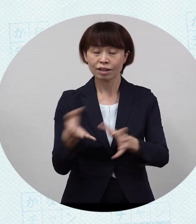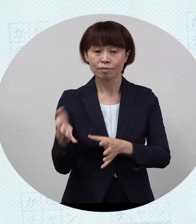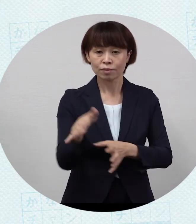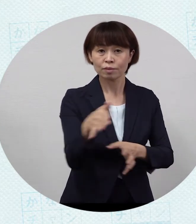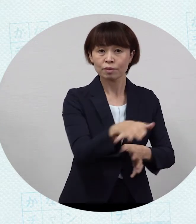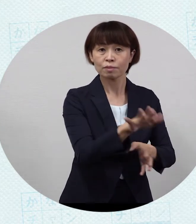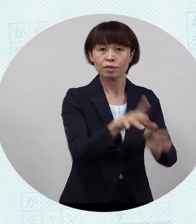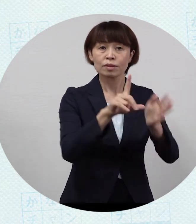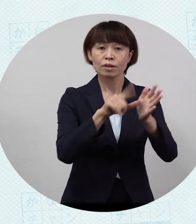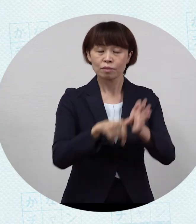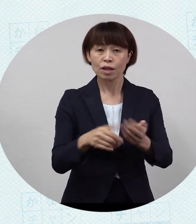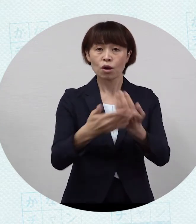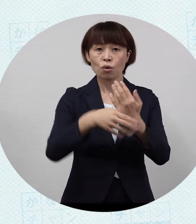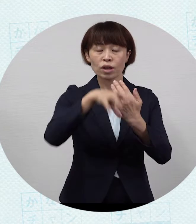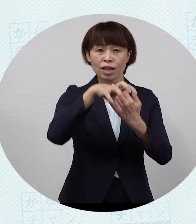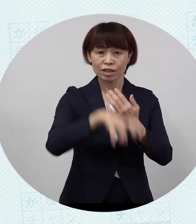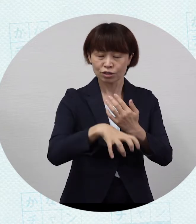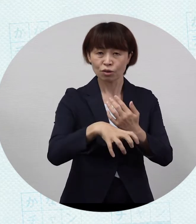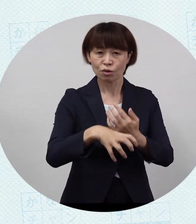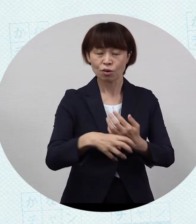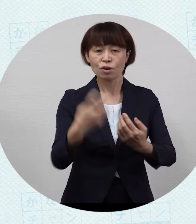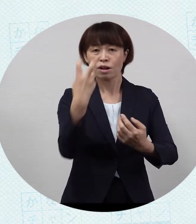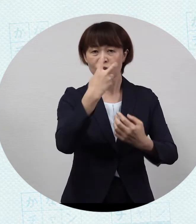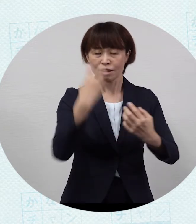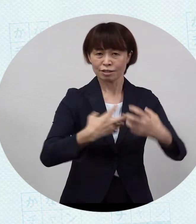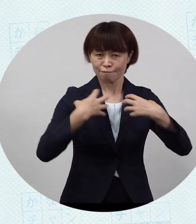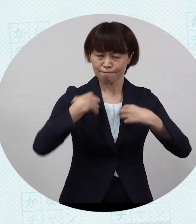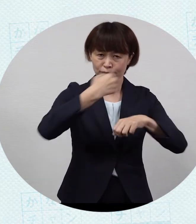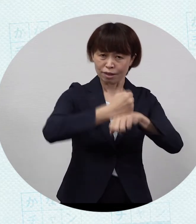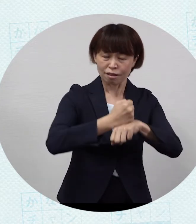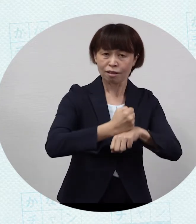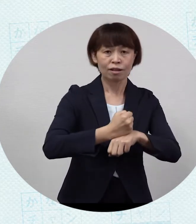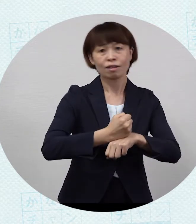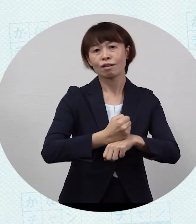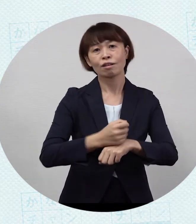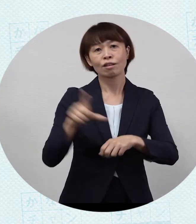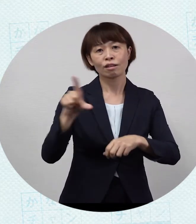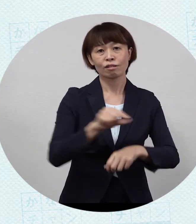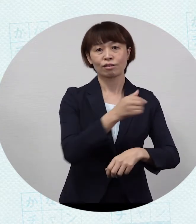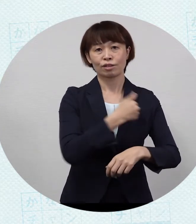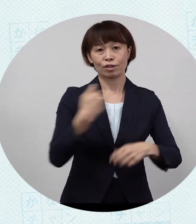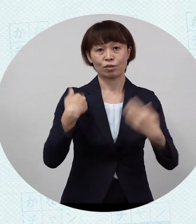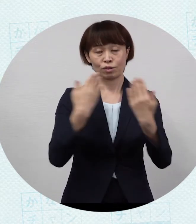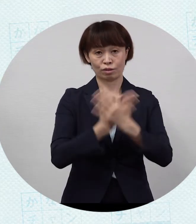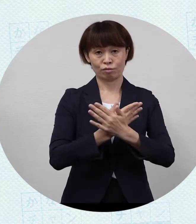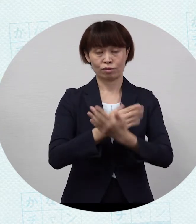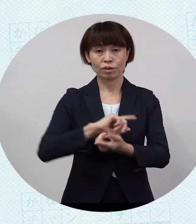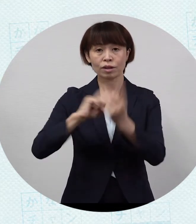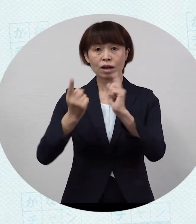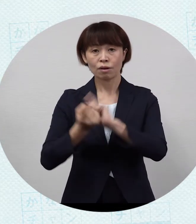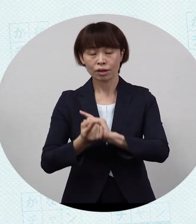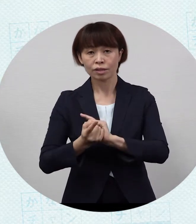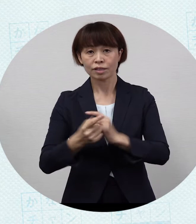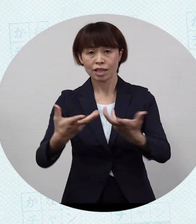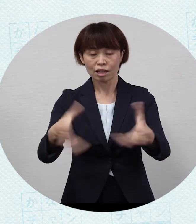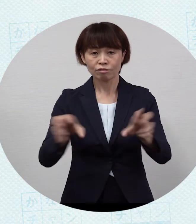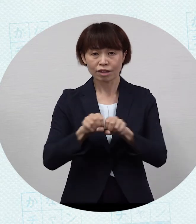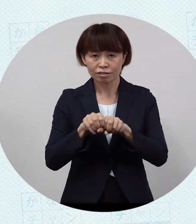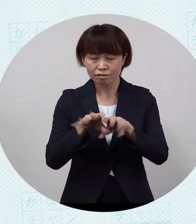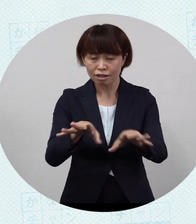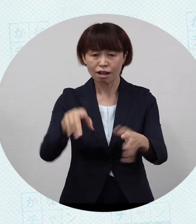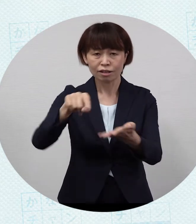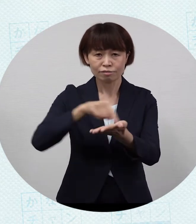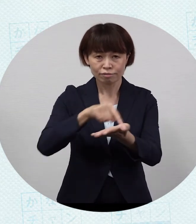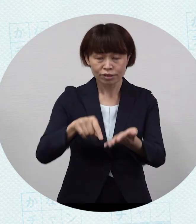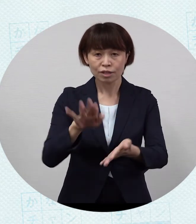検査からかなり解放されるんですね、そうするとそのクラスターが出たとかですね、その濃厚接触者を探そうと、こういった業